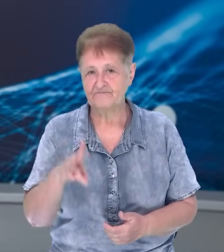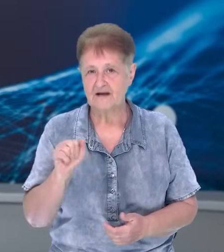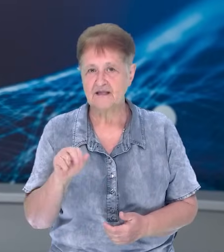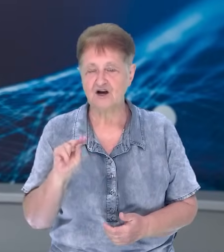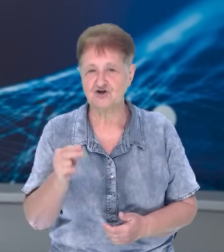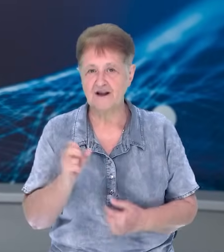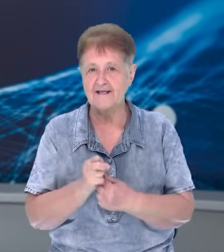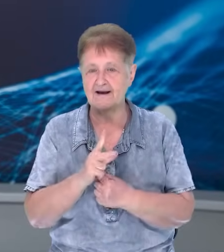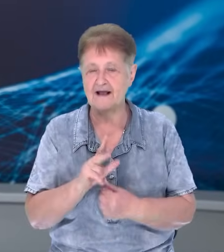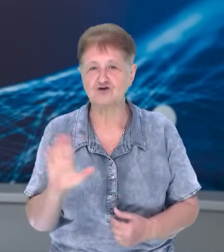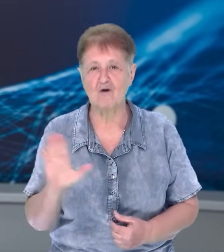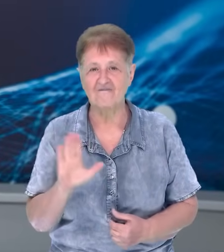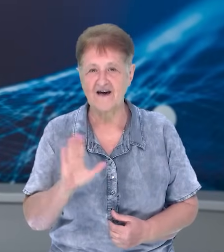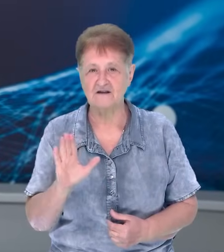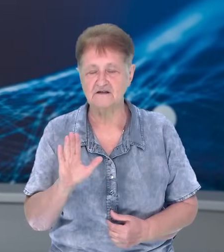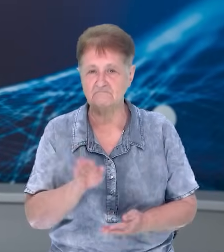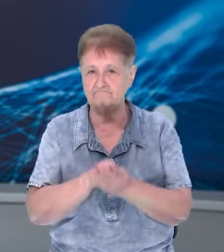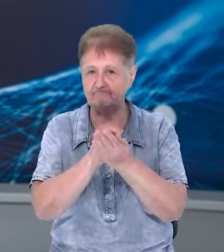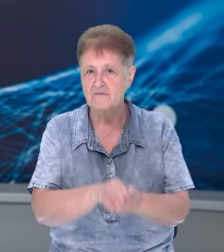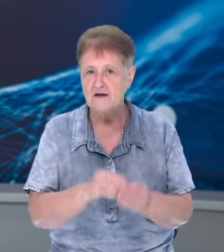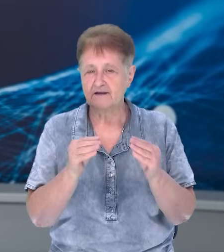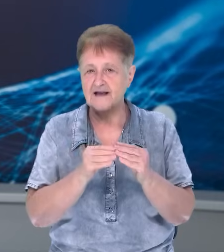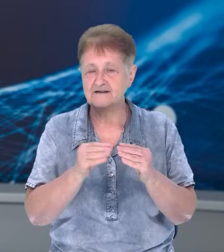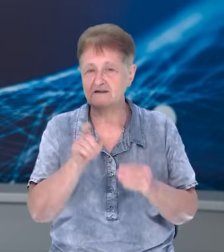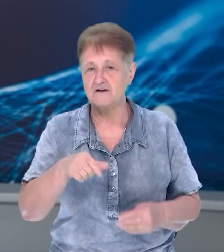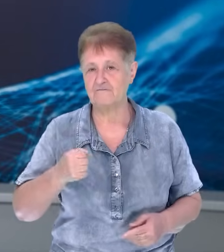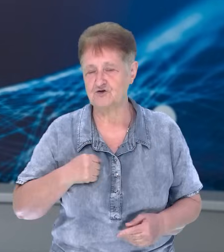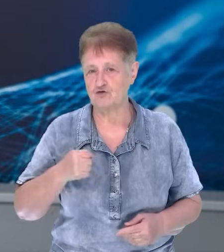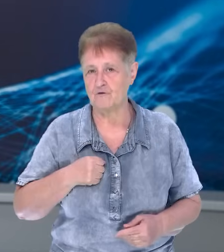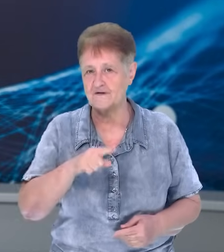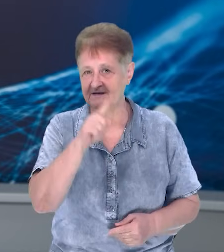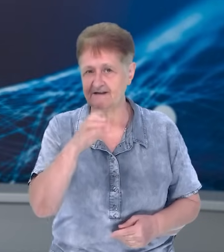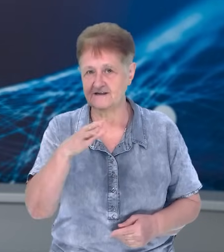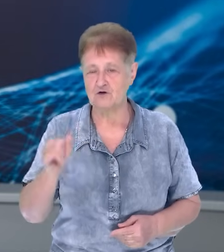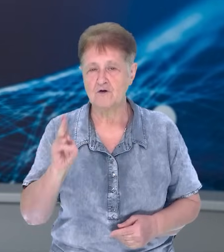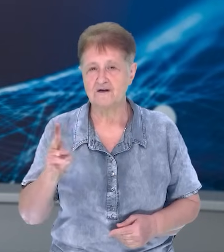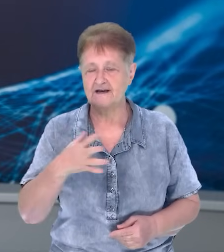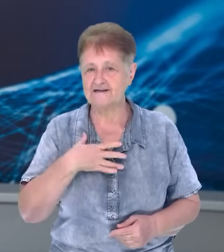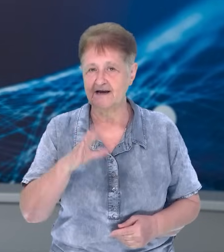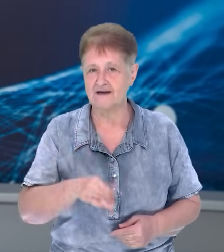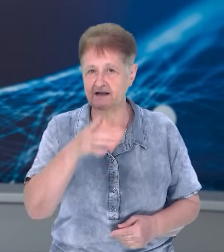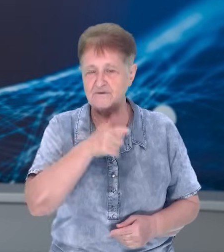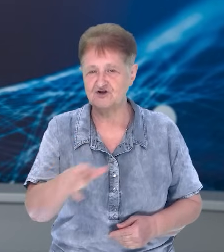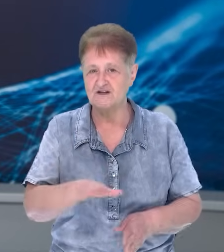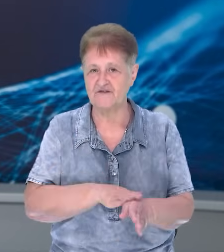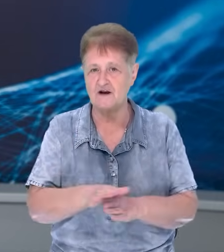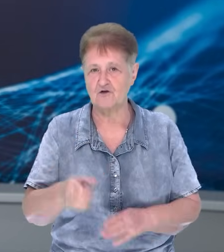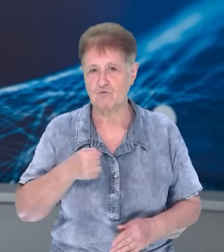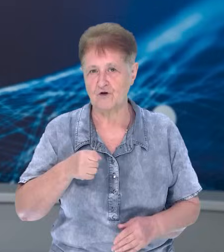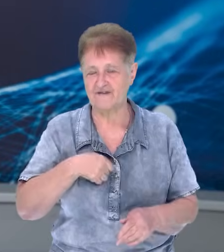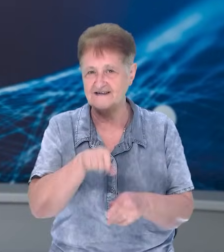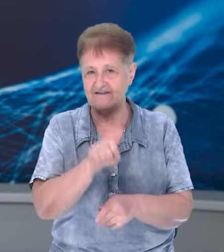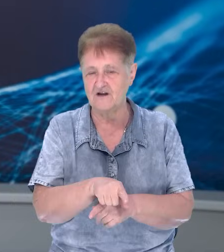На Чернігівщині 13 вересня попрощалися з 10 військовими Збройних сил України, які загинули під час виконання